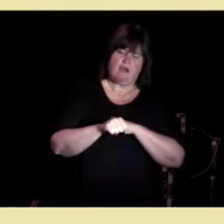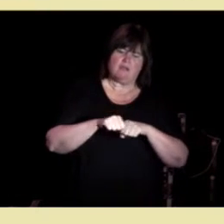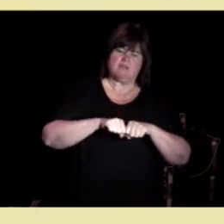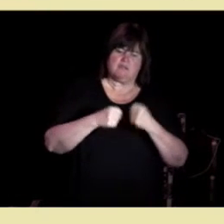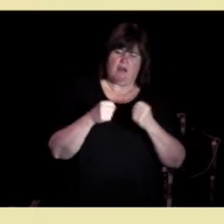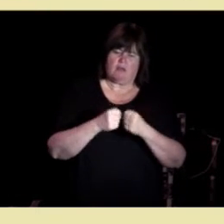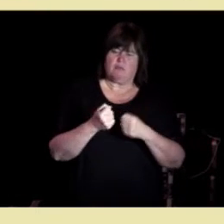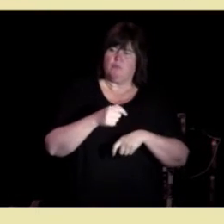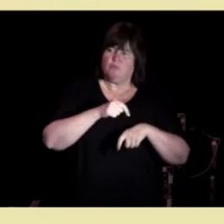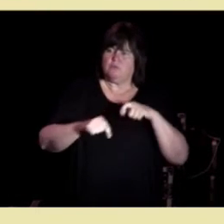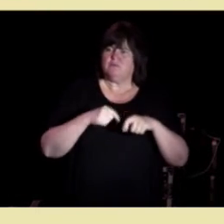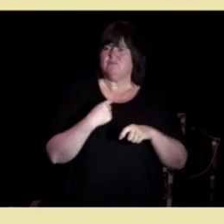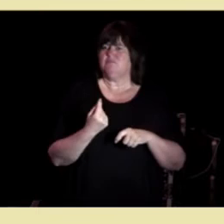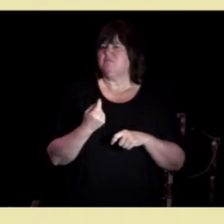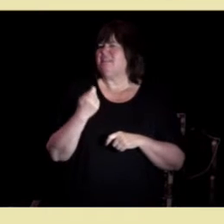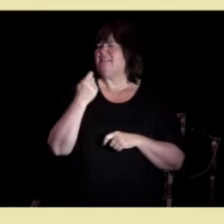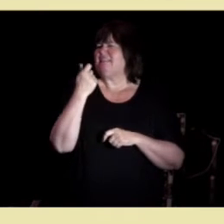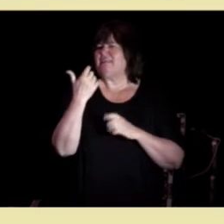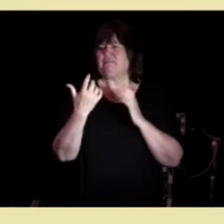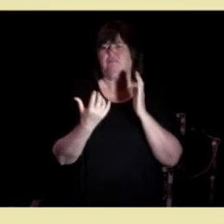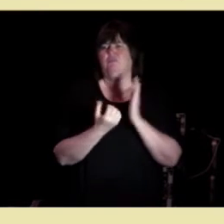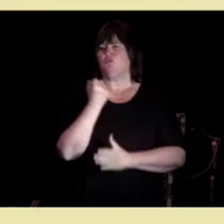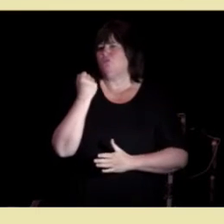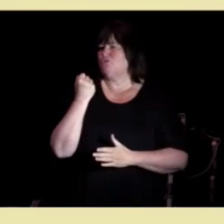har liten nytte for pasientene.